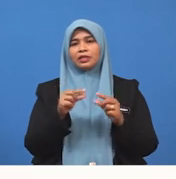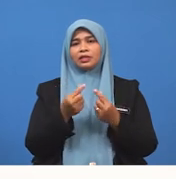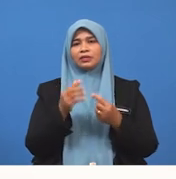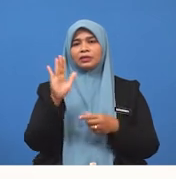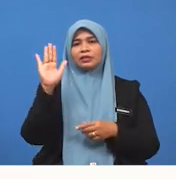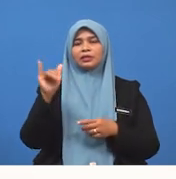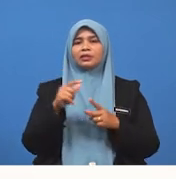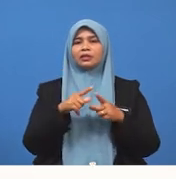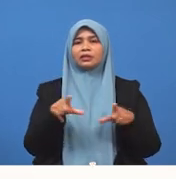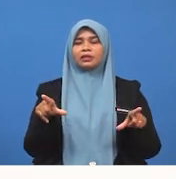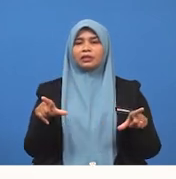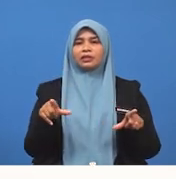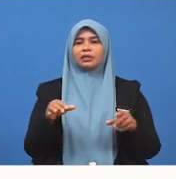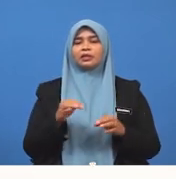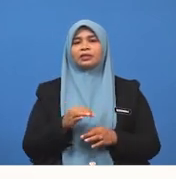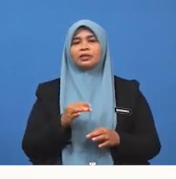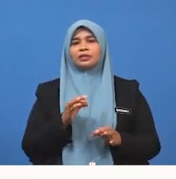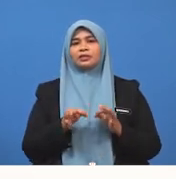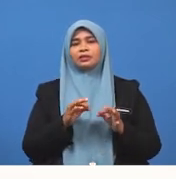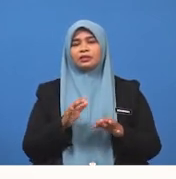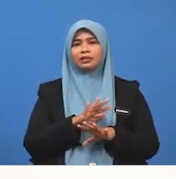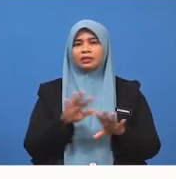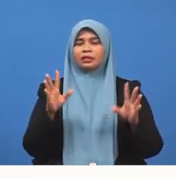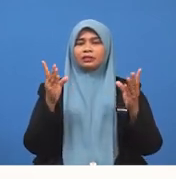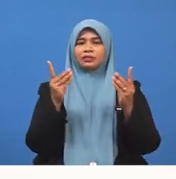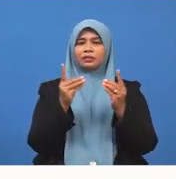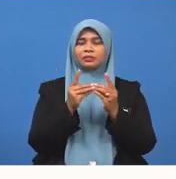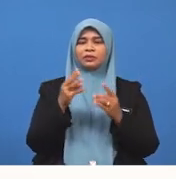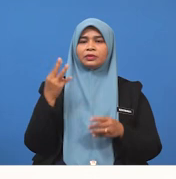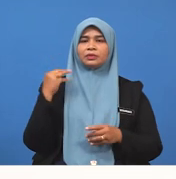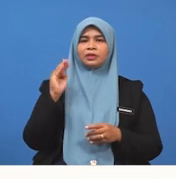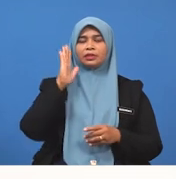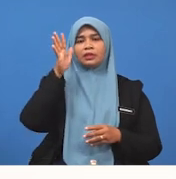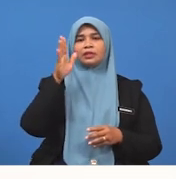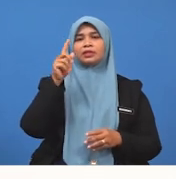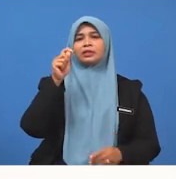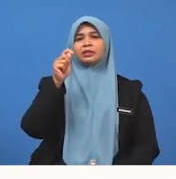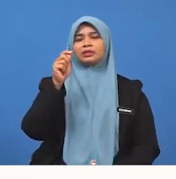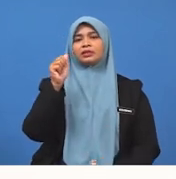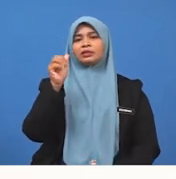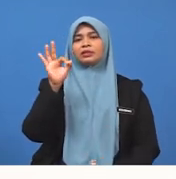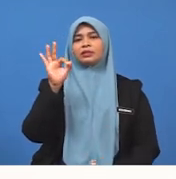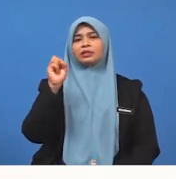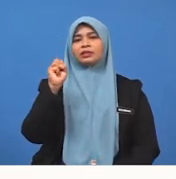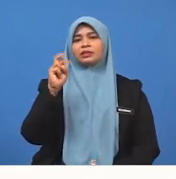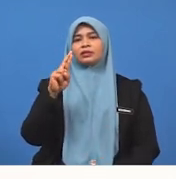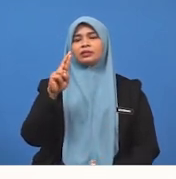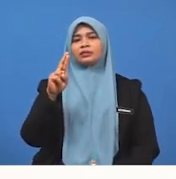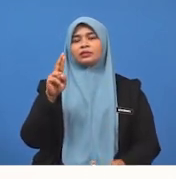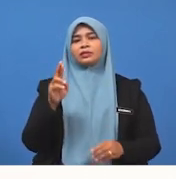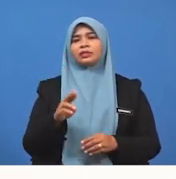lain sekiranya tidak dijumpai mereka akan mentafsirkan ayat al-qur'an